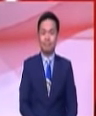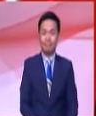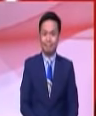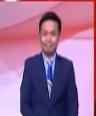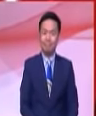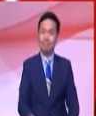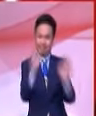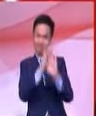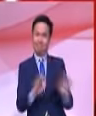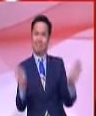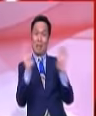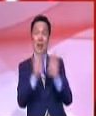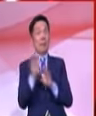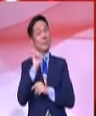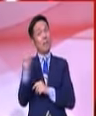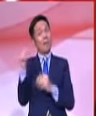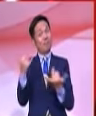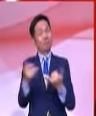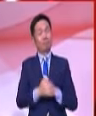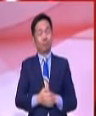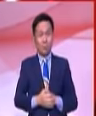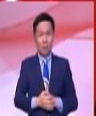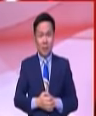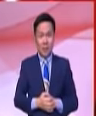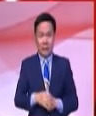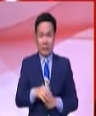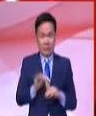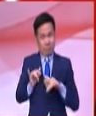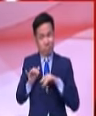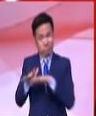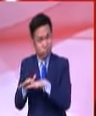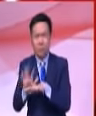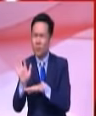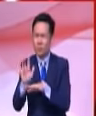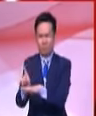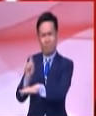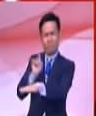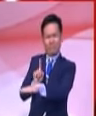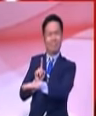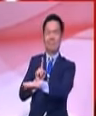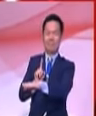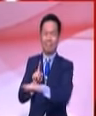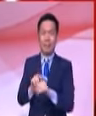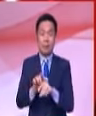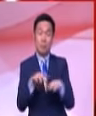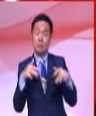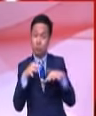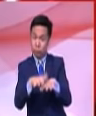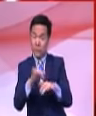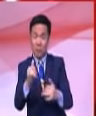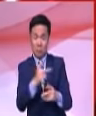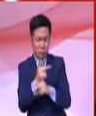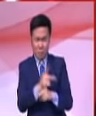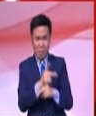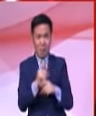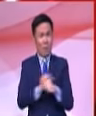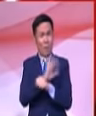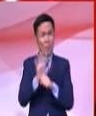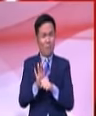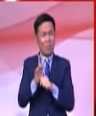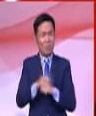Baik, sekian paparan dari Sabah petang ini. Saudara, elak tempat sesak dan jaga penjarakan fizikal bersama kekang penularan jangkitan